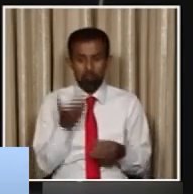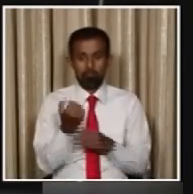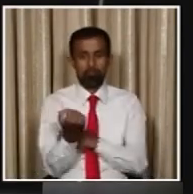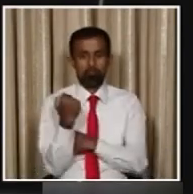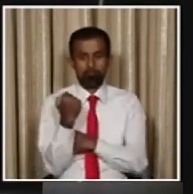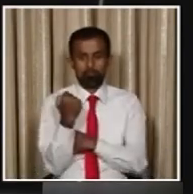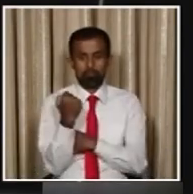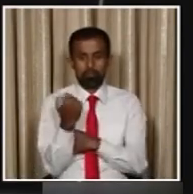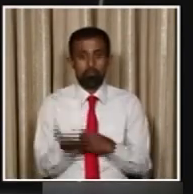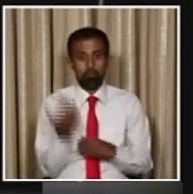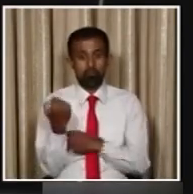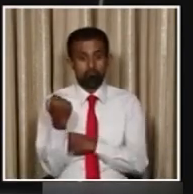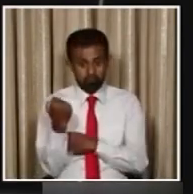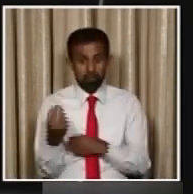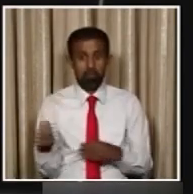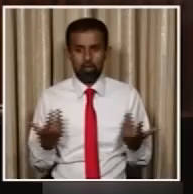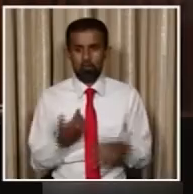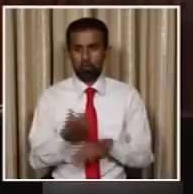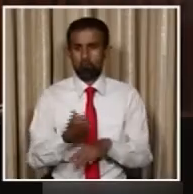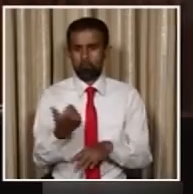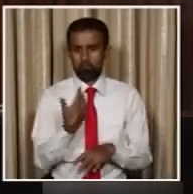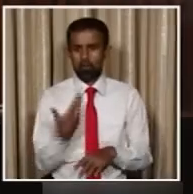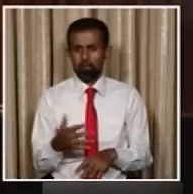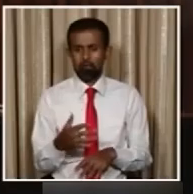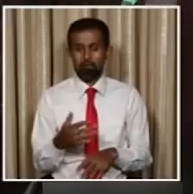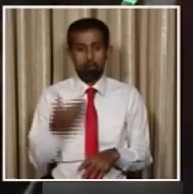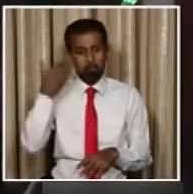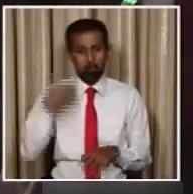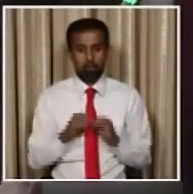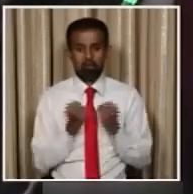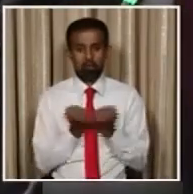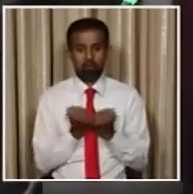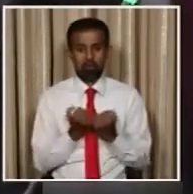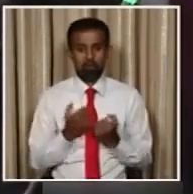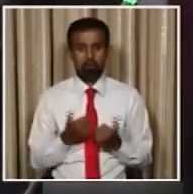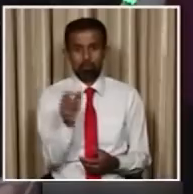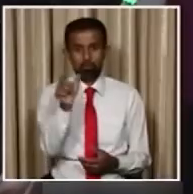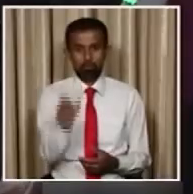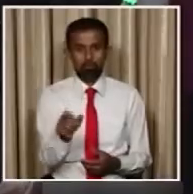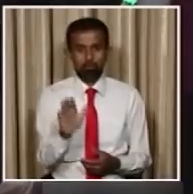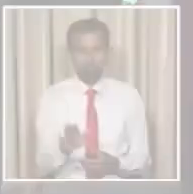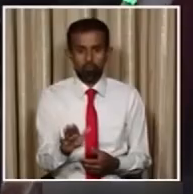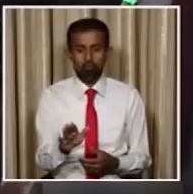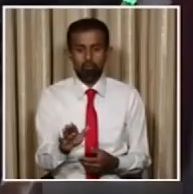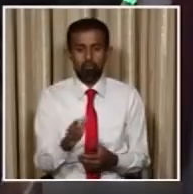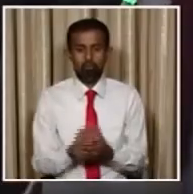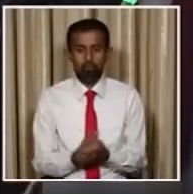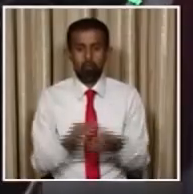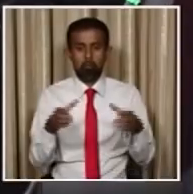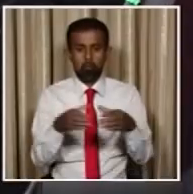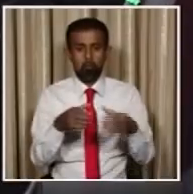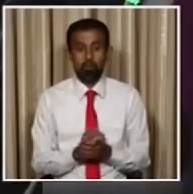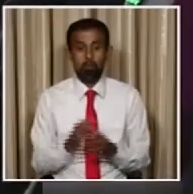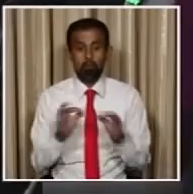ඉඳගන්නකෝනේ. මේකට මීට වැඩිය බලතල දෙන්න ඕනේ කියලා විපක්ෂෙන් යෝජනා වුණා. එතුමා කියන්නේ මරණාධාර සමිතිය කටත් මන් සුදුසු නෑ කියලා. එතුමලගේ පක්ෂේ